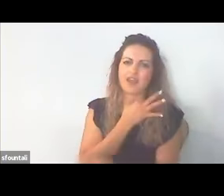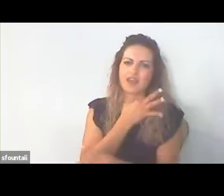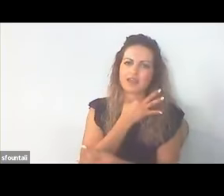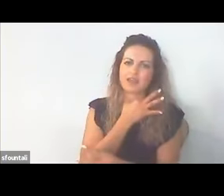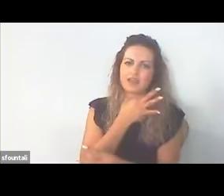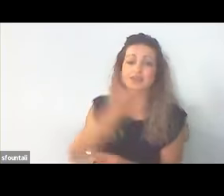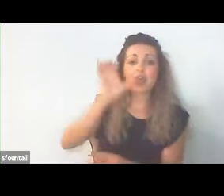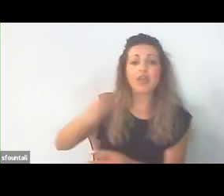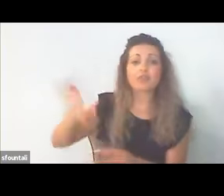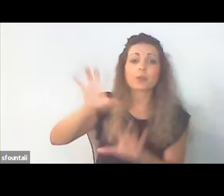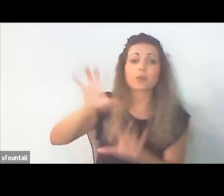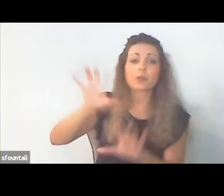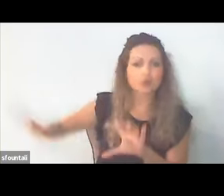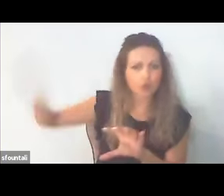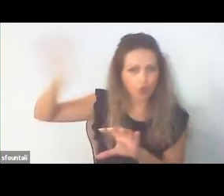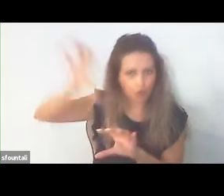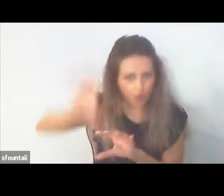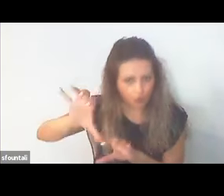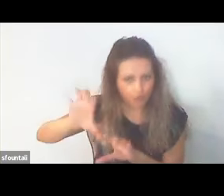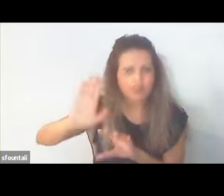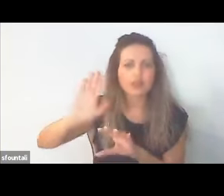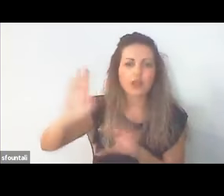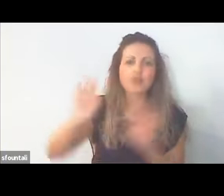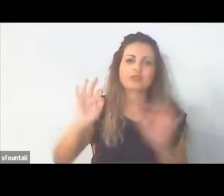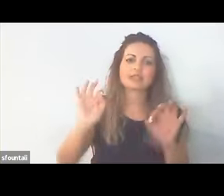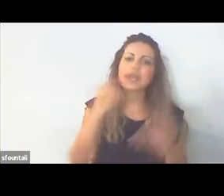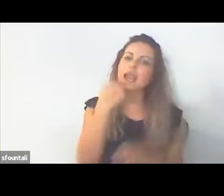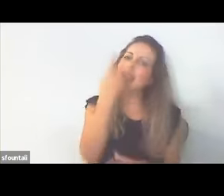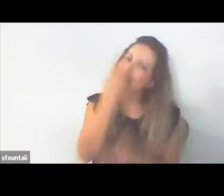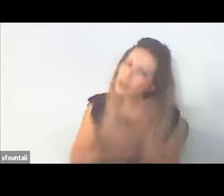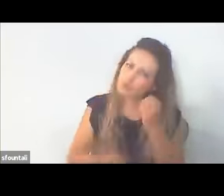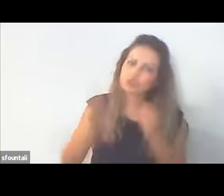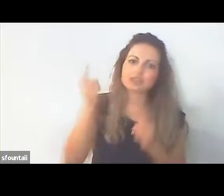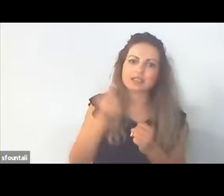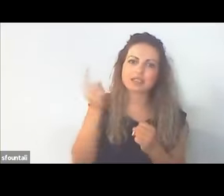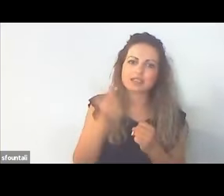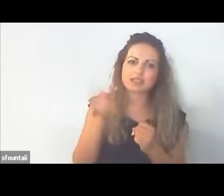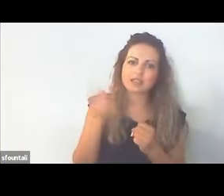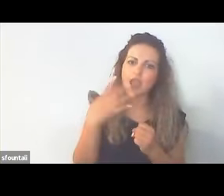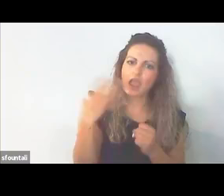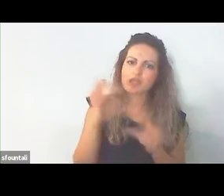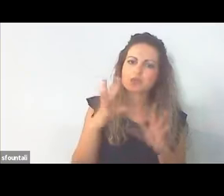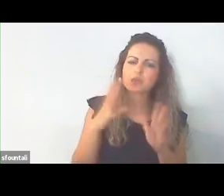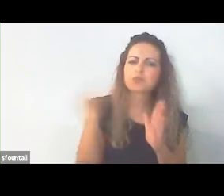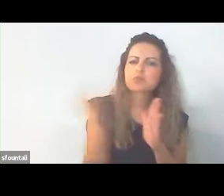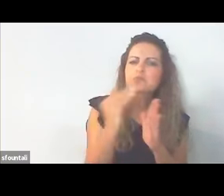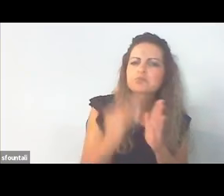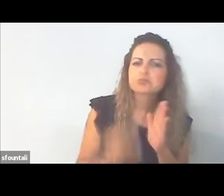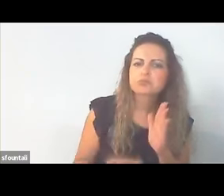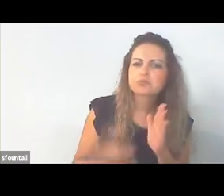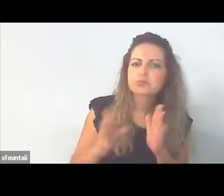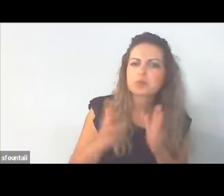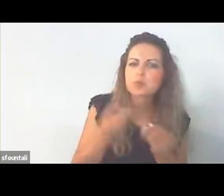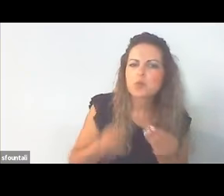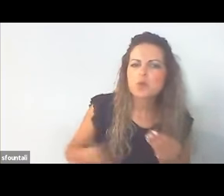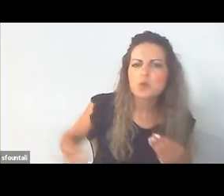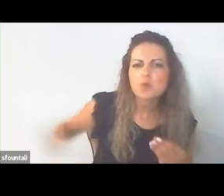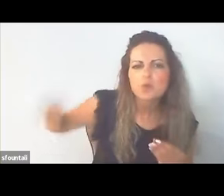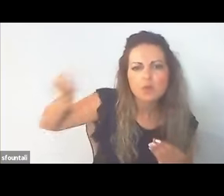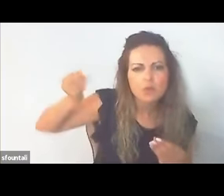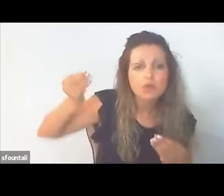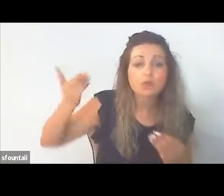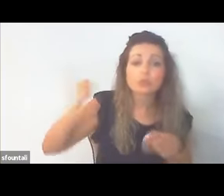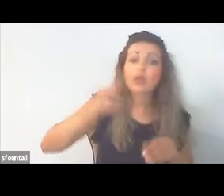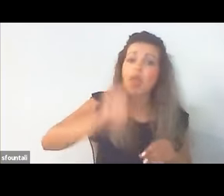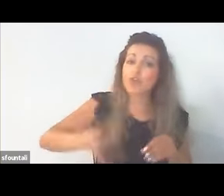με το έλλειμμα των στατιστικών στοιχείων δυστυχώς καταγραφές σοβαρής αύξησης της ενδοοικογενειακής βίας σχεδόν σε όλες τις